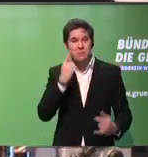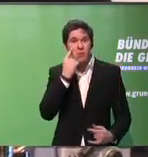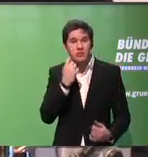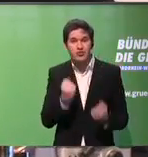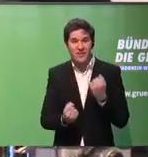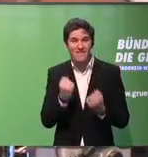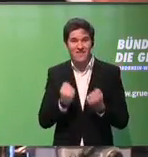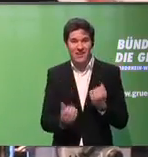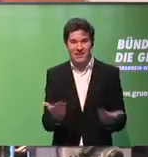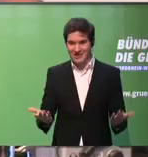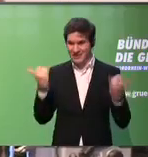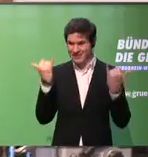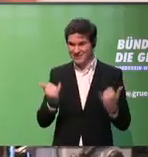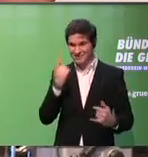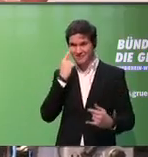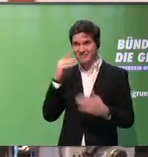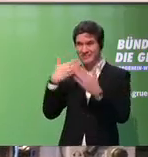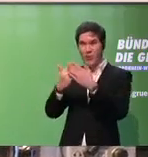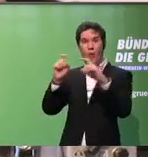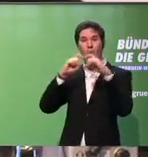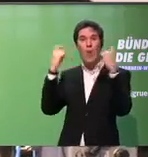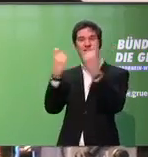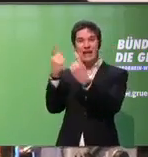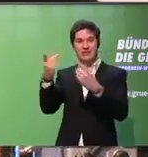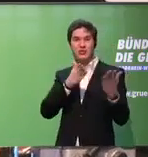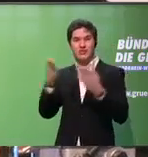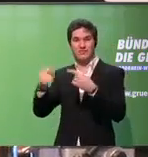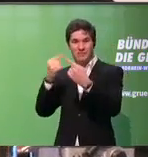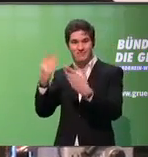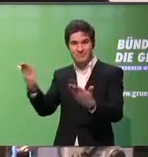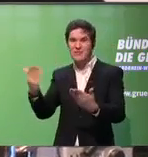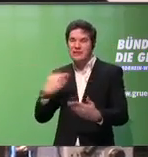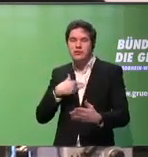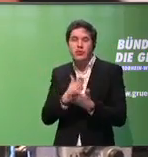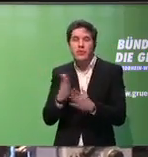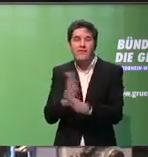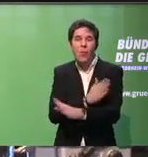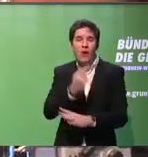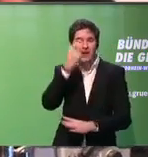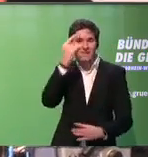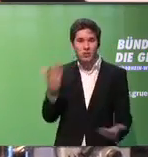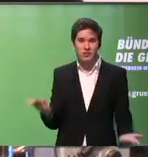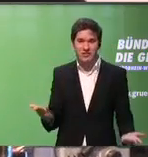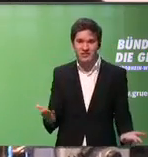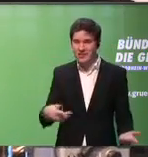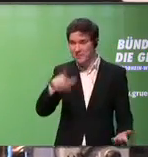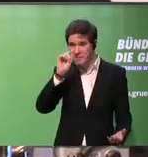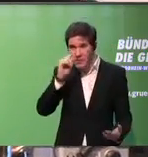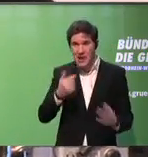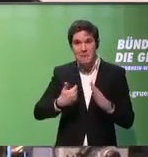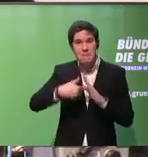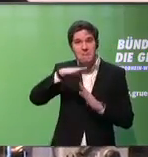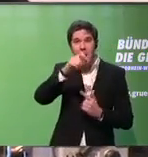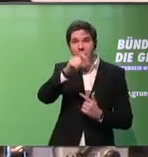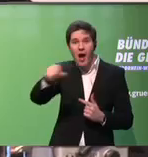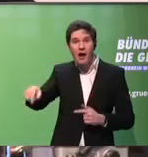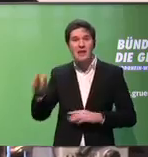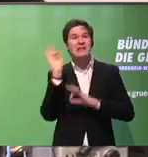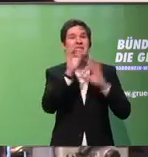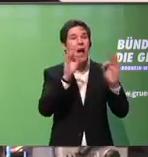nach Warschau, das wussten wir schon, dass nicht die Gefühle der Mehrheit